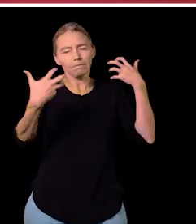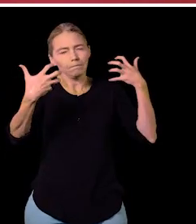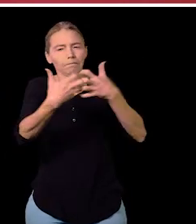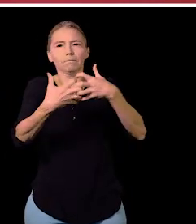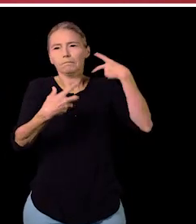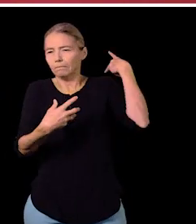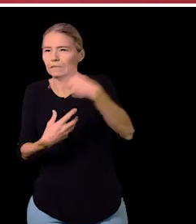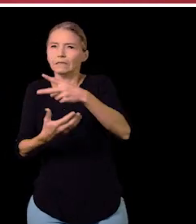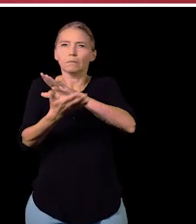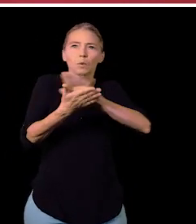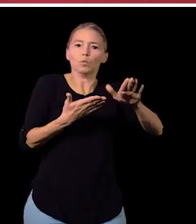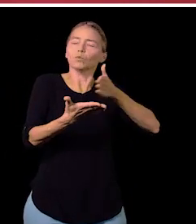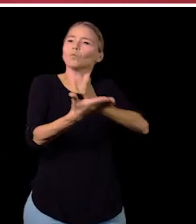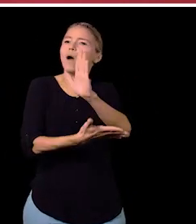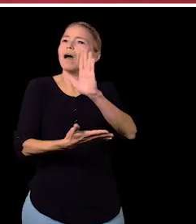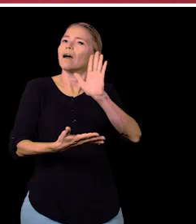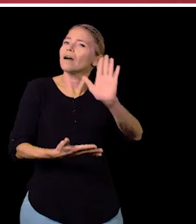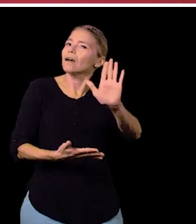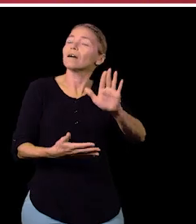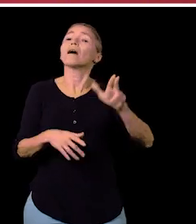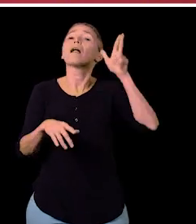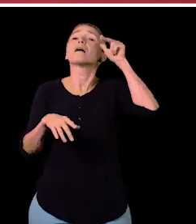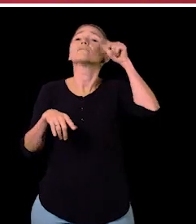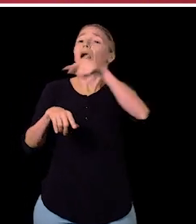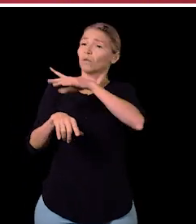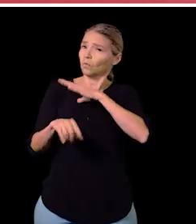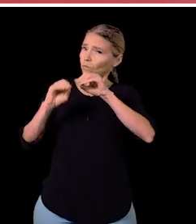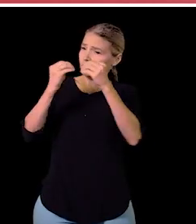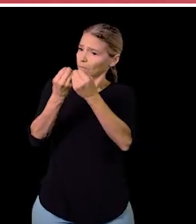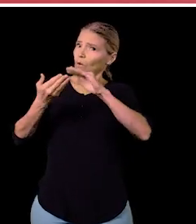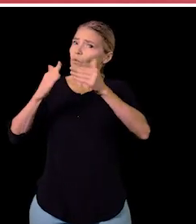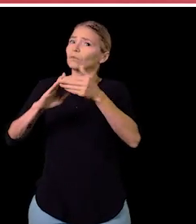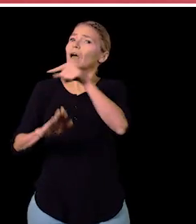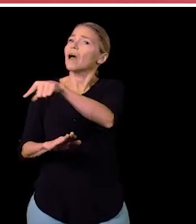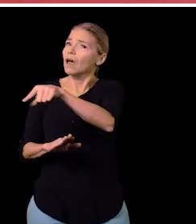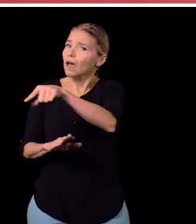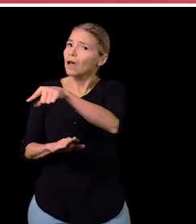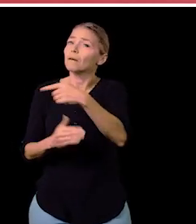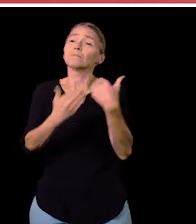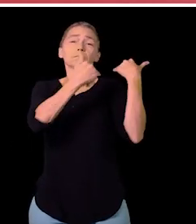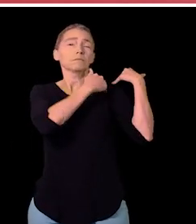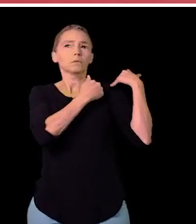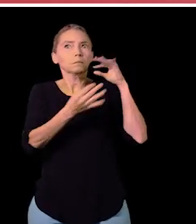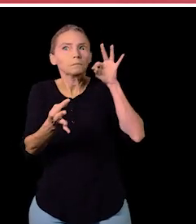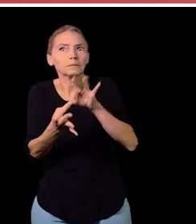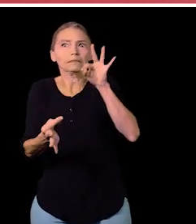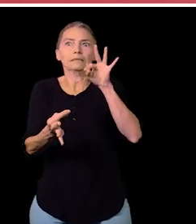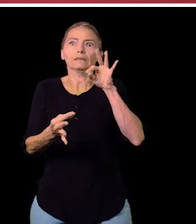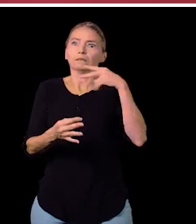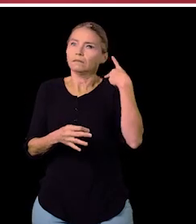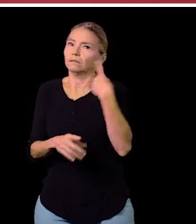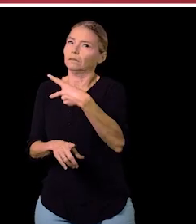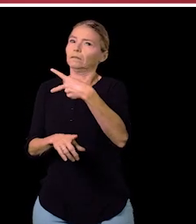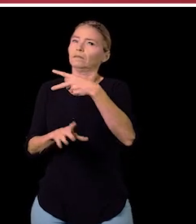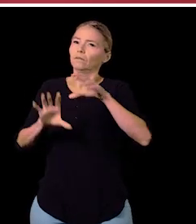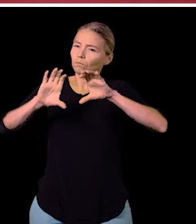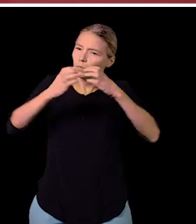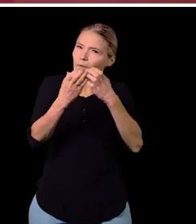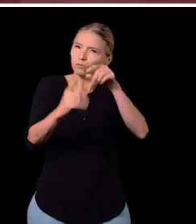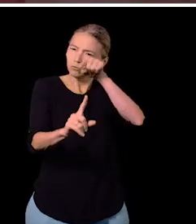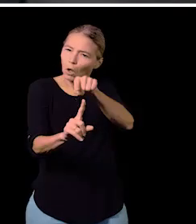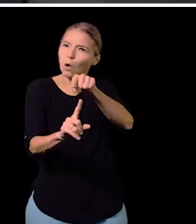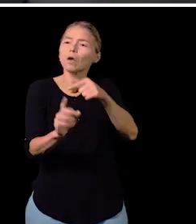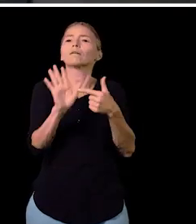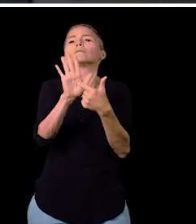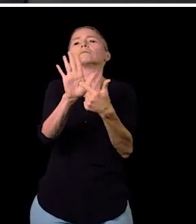à Laval, il y a des organismes communautaires qui ont le mandat précis de faire de la défense de droits dans des domaines ciblés, comme par exemple le